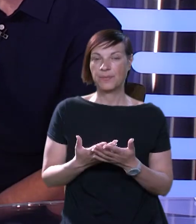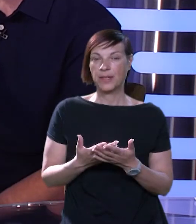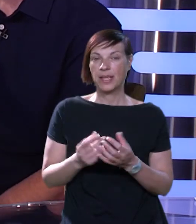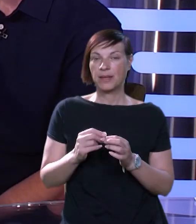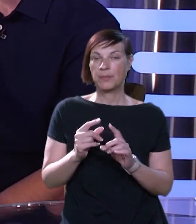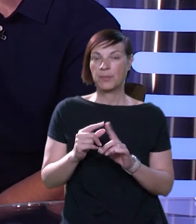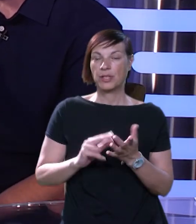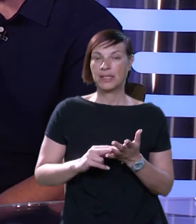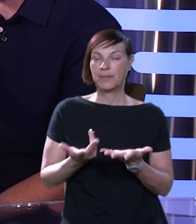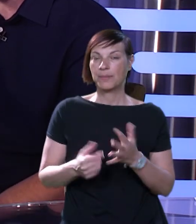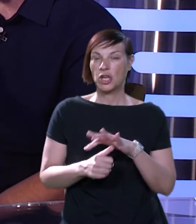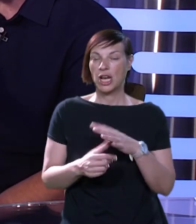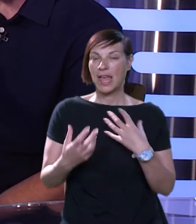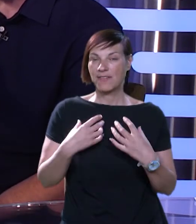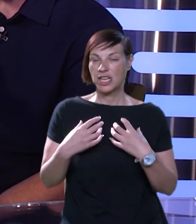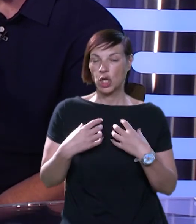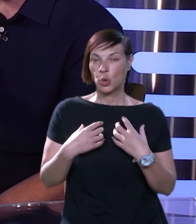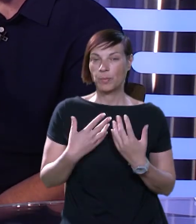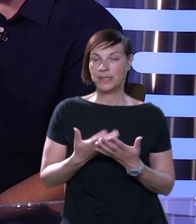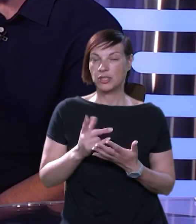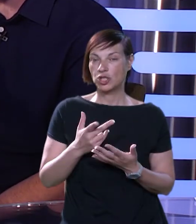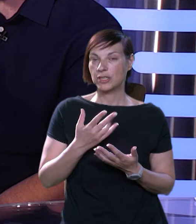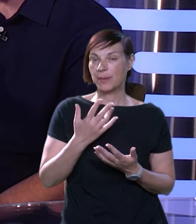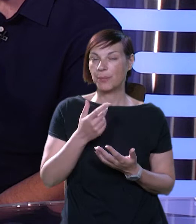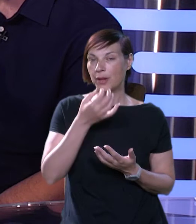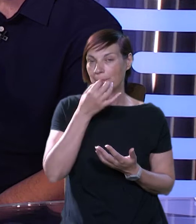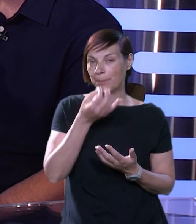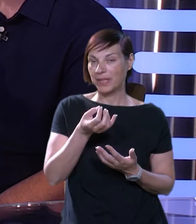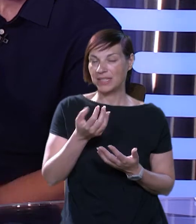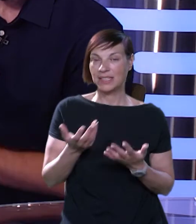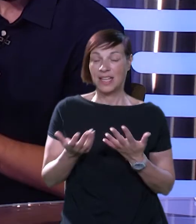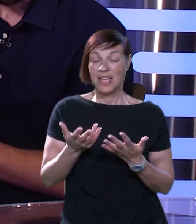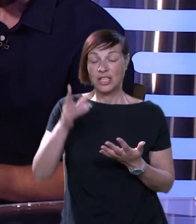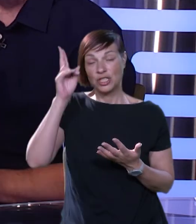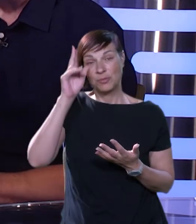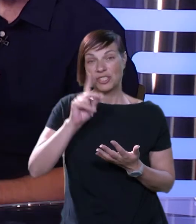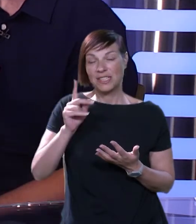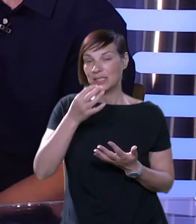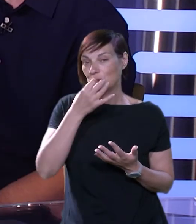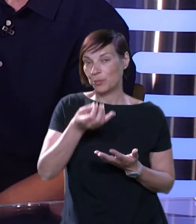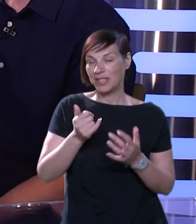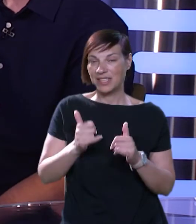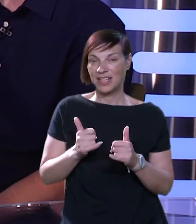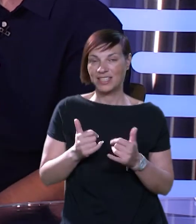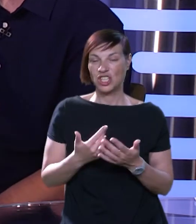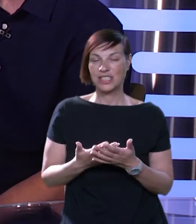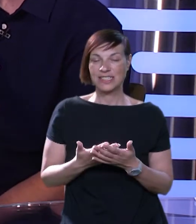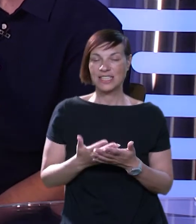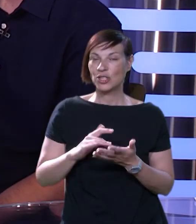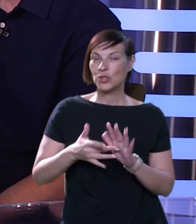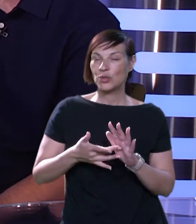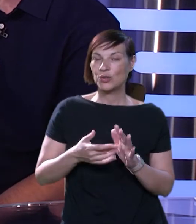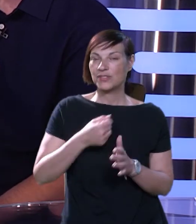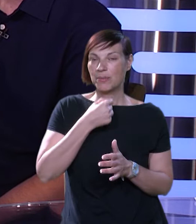koji je s tobom u glavnoj ulozi. Ono što te moram pitati, a što možda te nisu pitali do sad ljudi u silnim